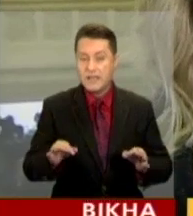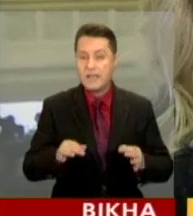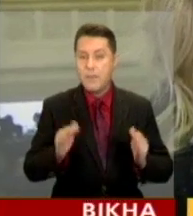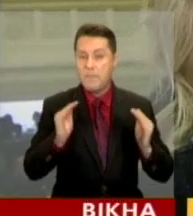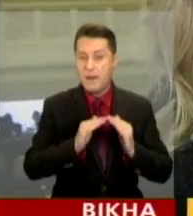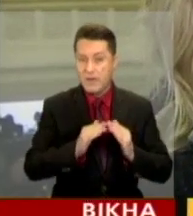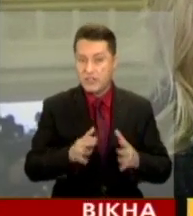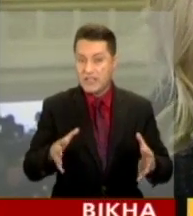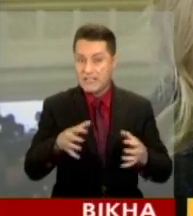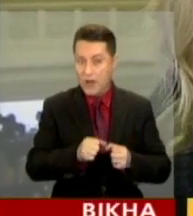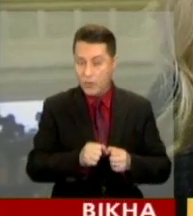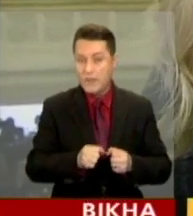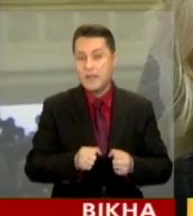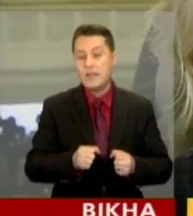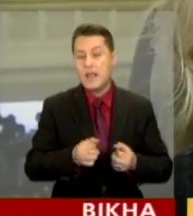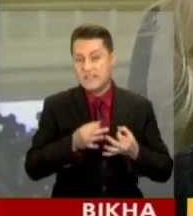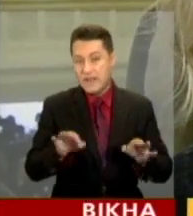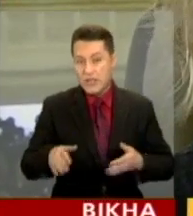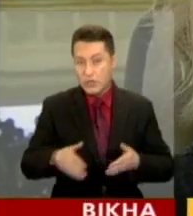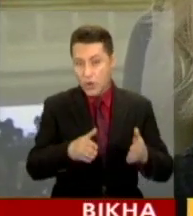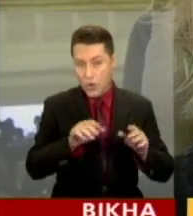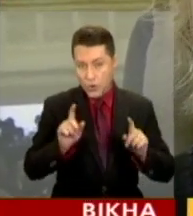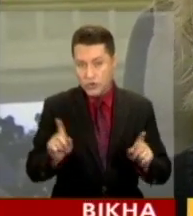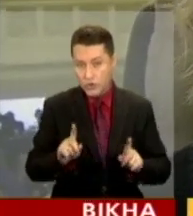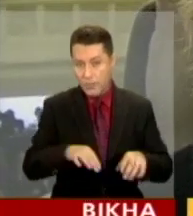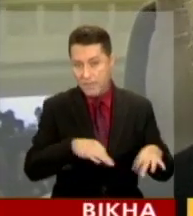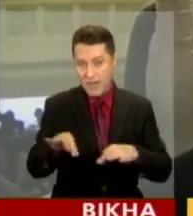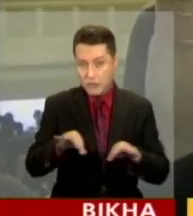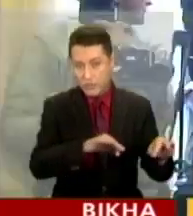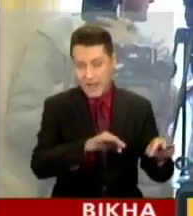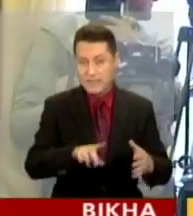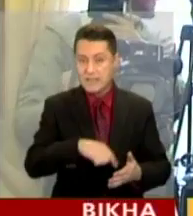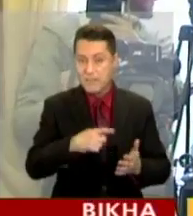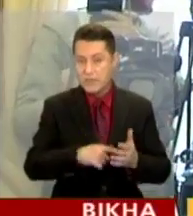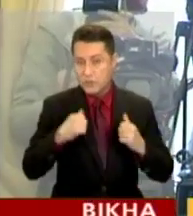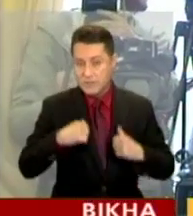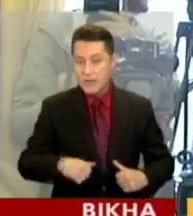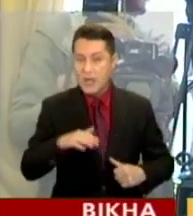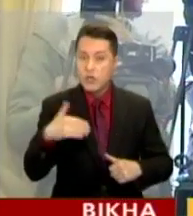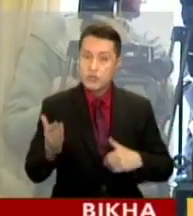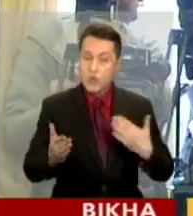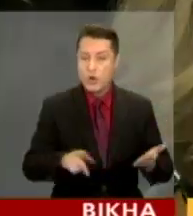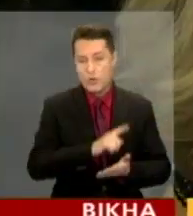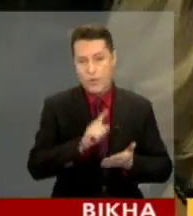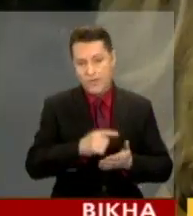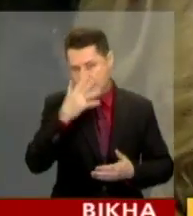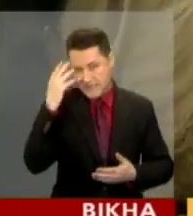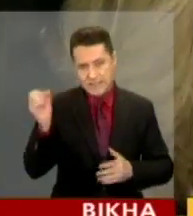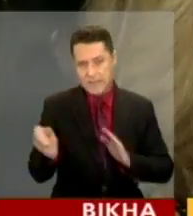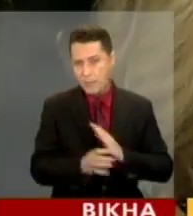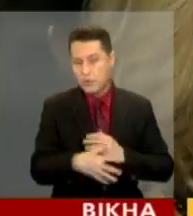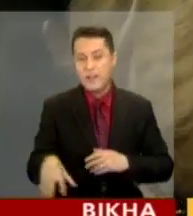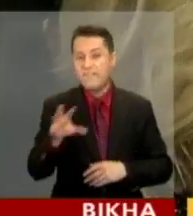щоб можна було спокійно пересуватися містом. І додає, для повного примирення сторони повинні забути все. Я